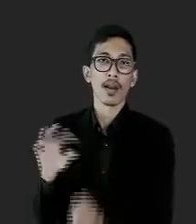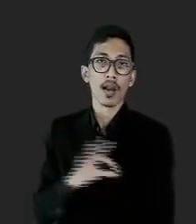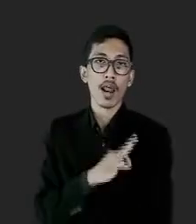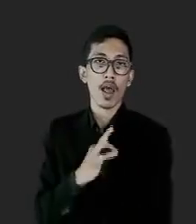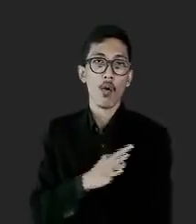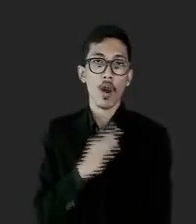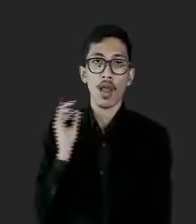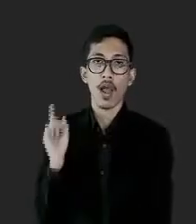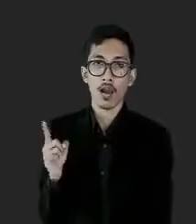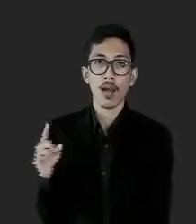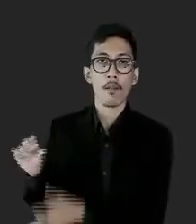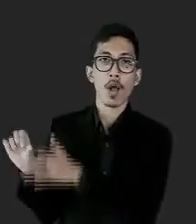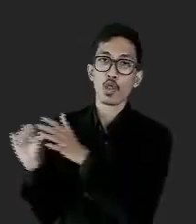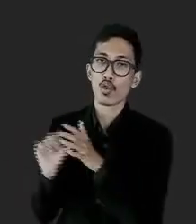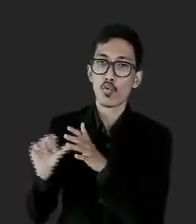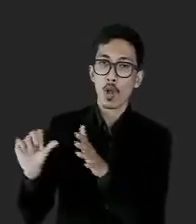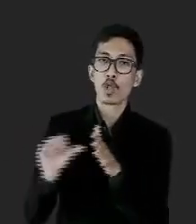sangat-sangat